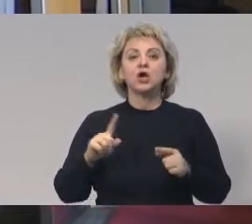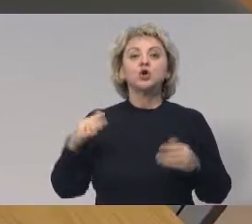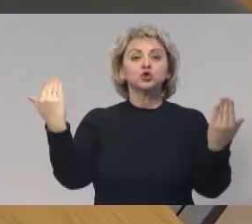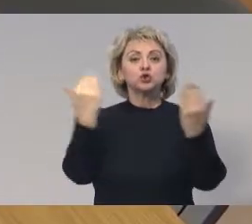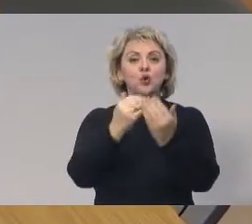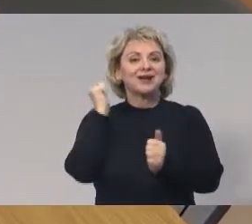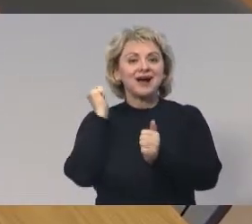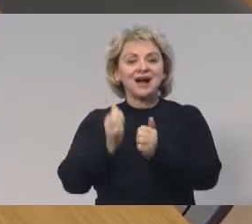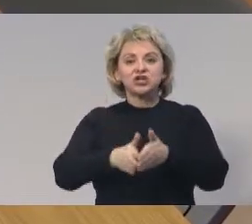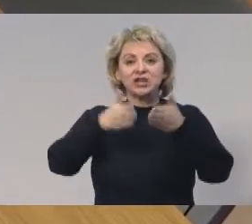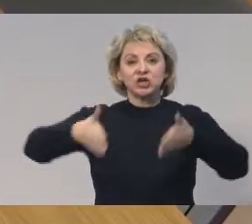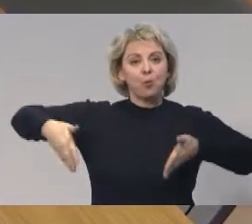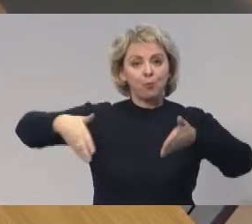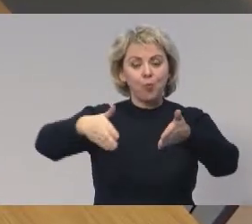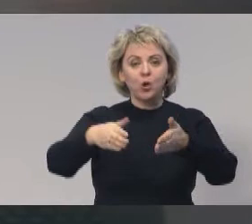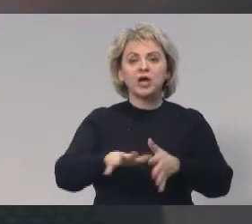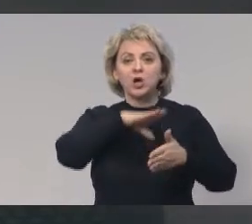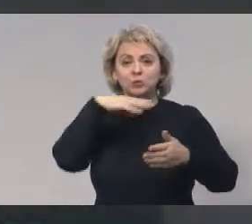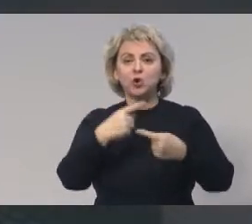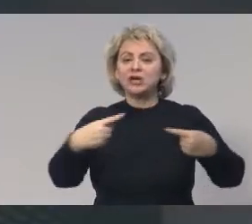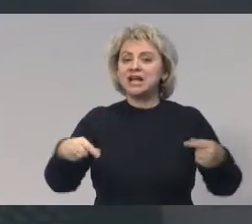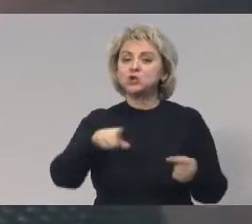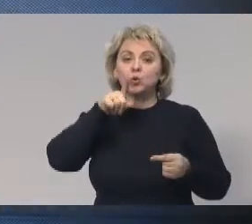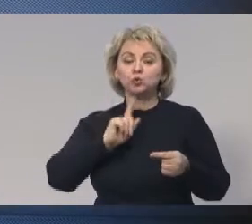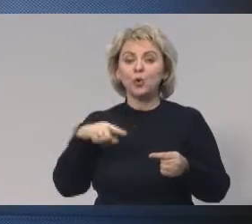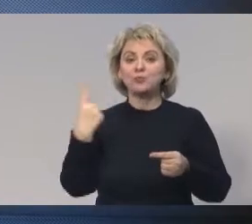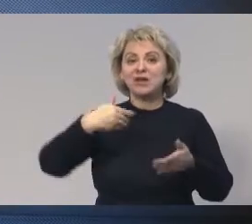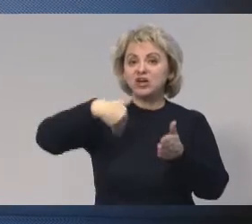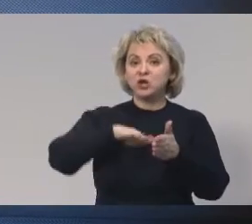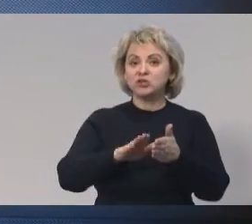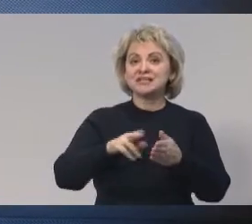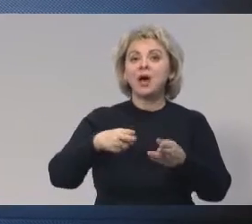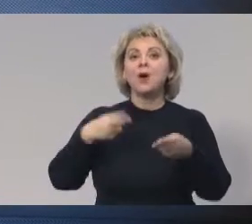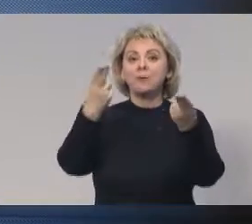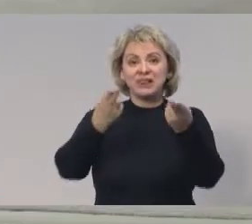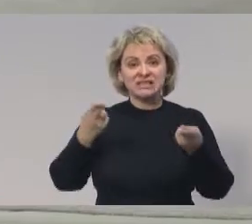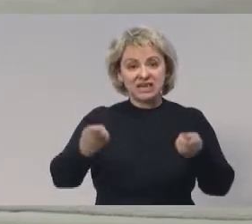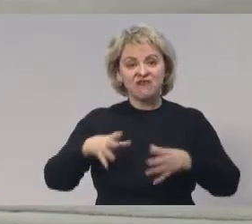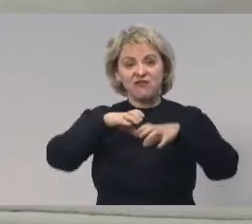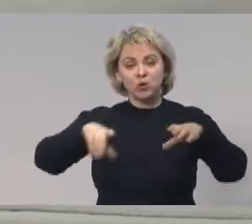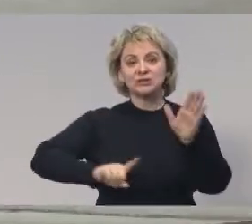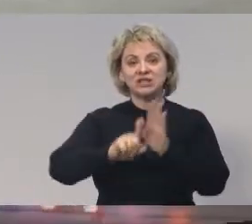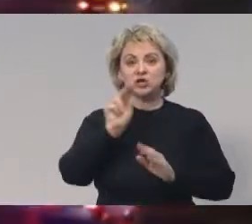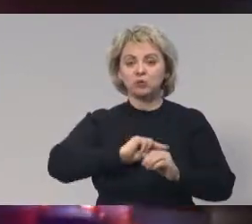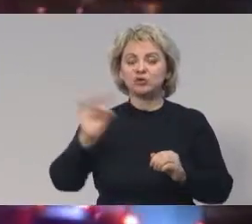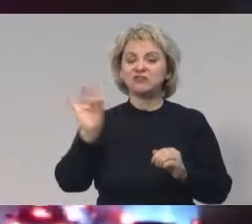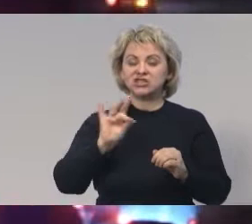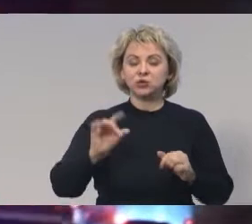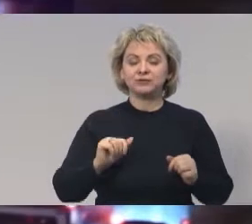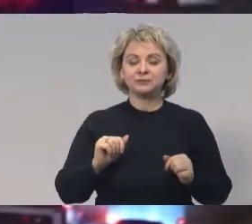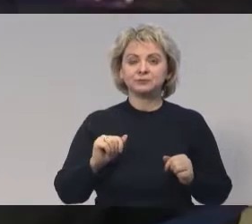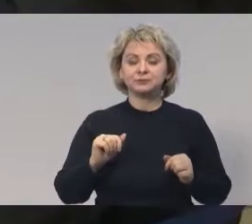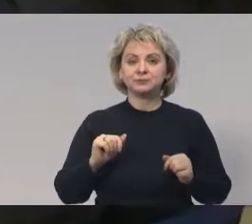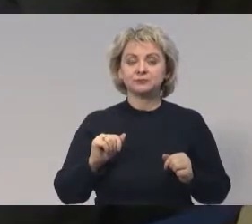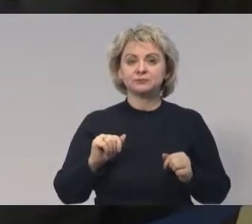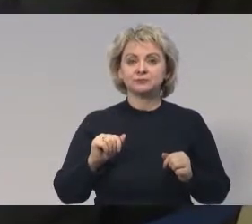Шторка на каждой расширенной полке и масса других удобств. Первый улучшенный плацкартный вагон начал работу в Ростове.